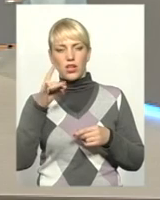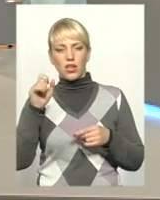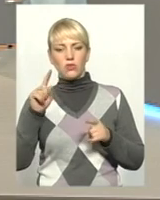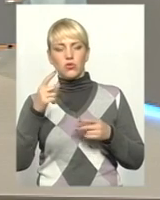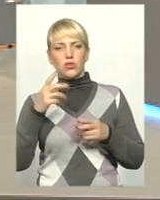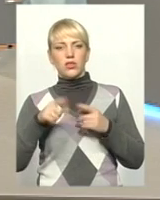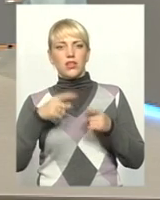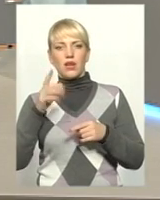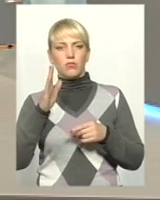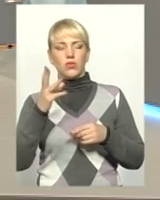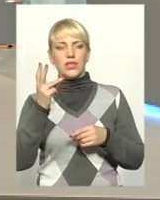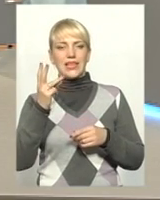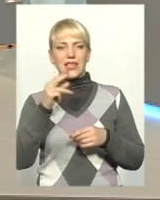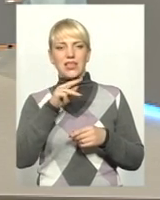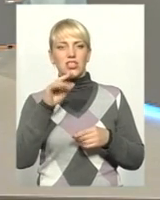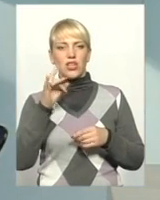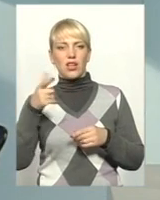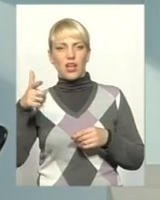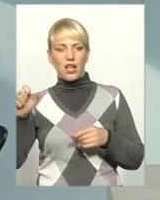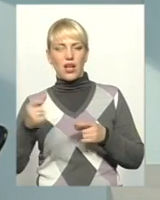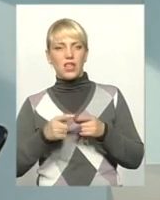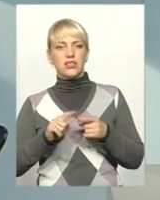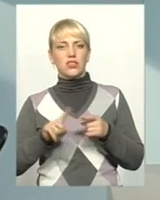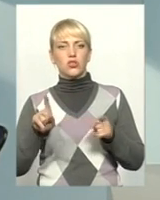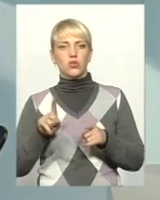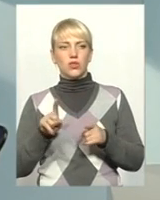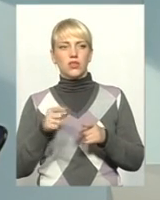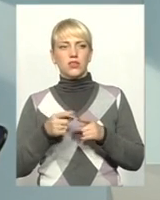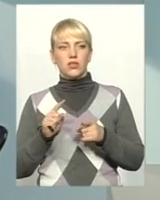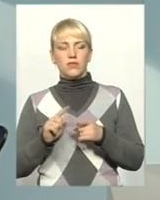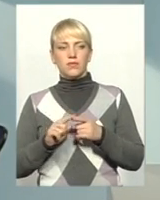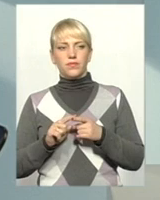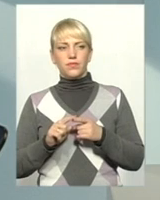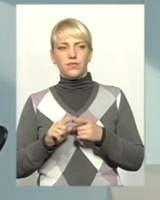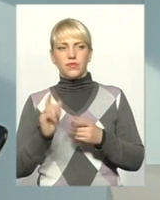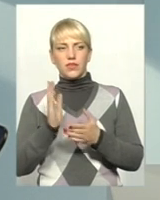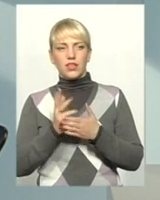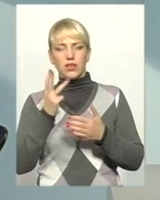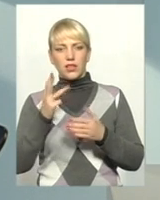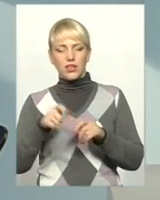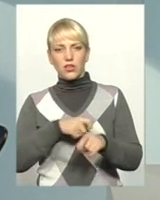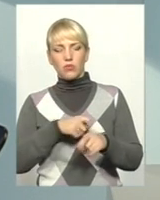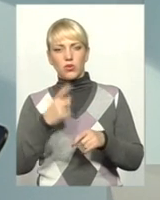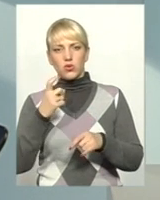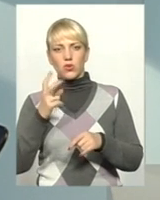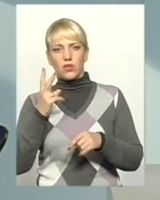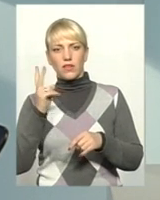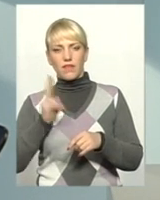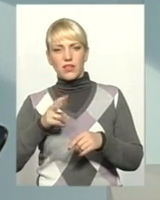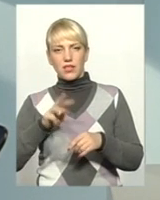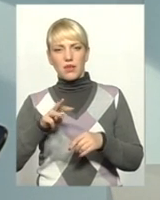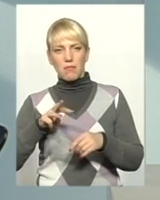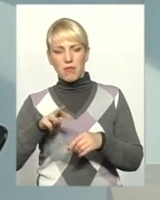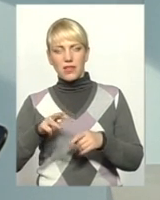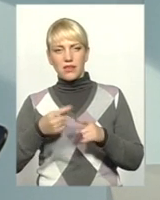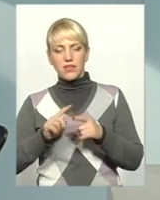третя черга. Третя черга, вона протяжність якої складає 3 км 120 метрів, це дасть